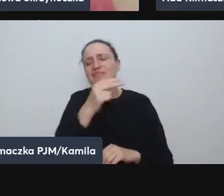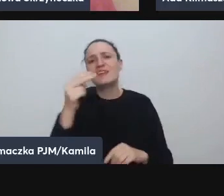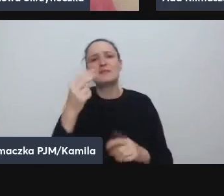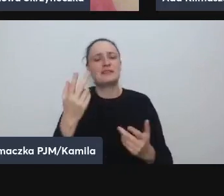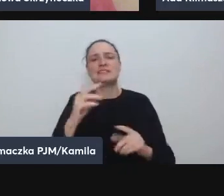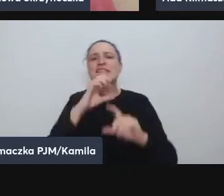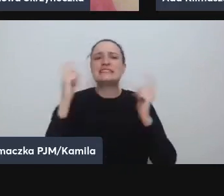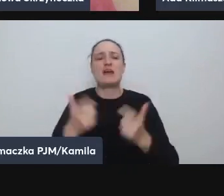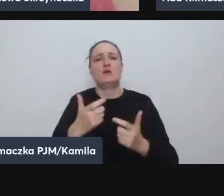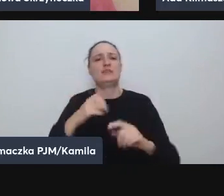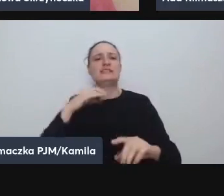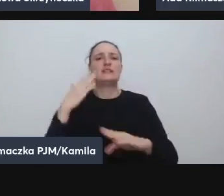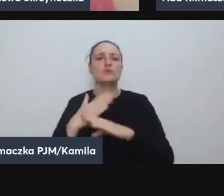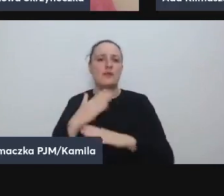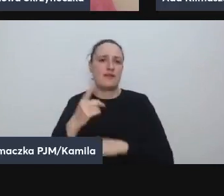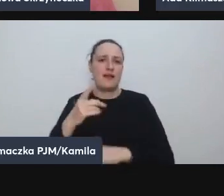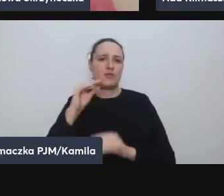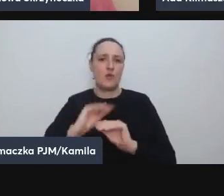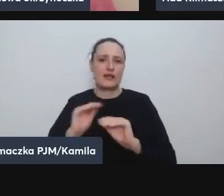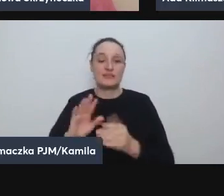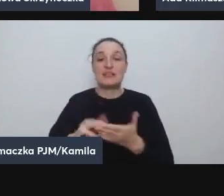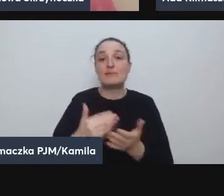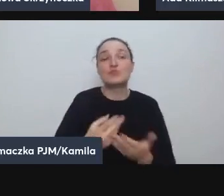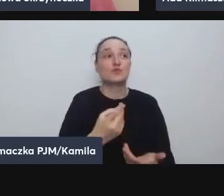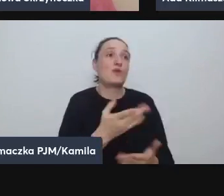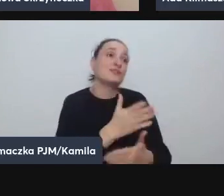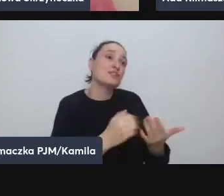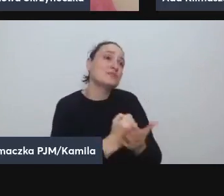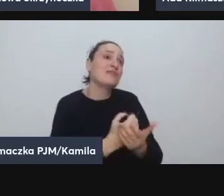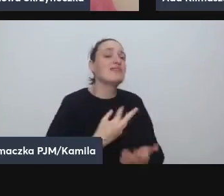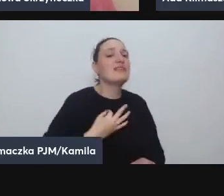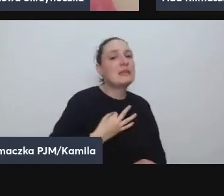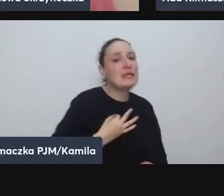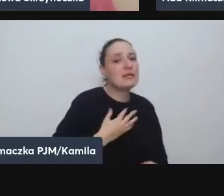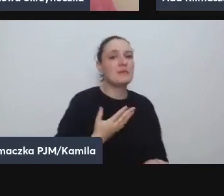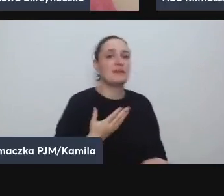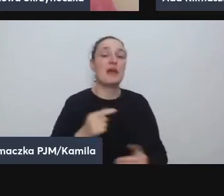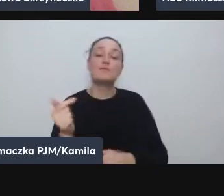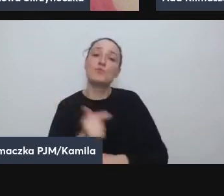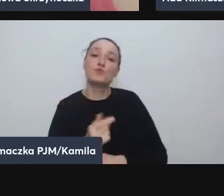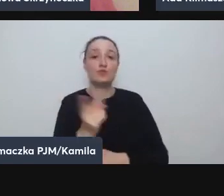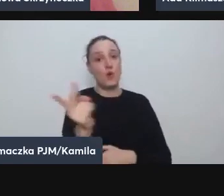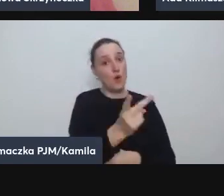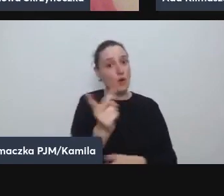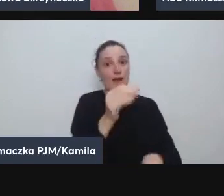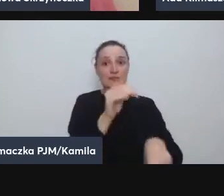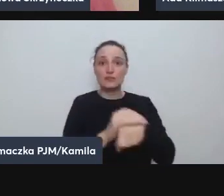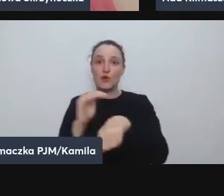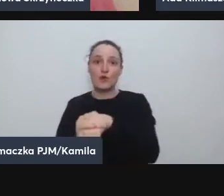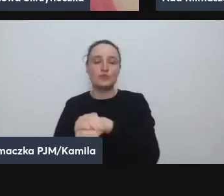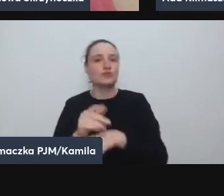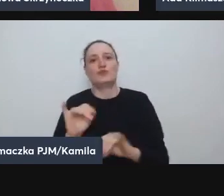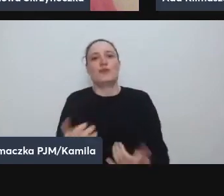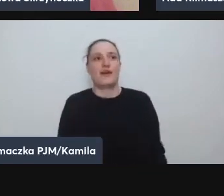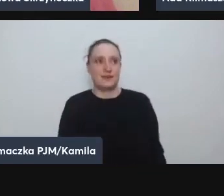ja mam mówić, że pewne rzeczy są intymne na przykład, albo że pewne rzeczy wymagają obustronnej zgody, no to ja nie mogę stosować nacisku,